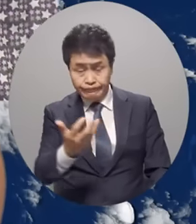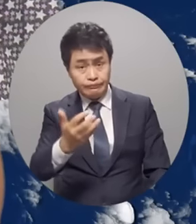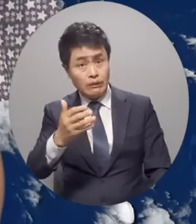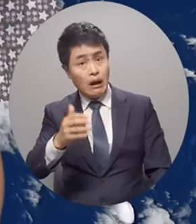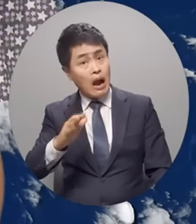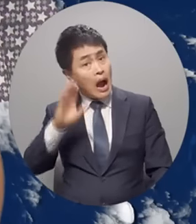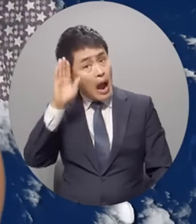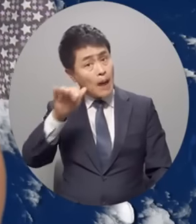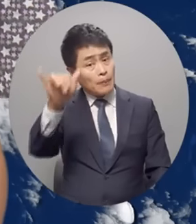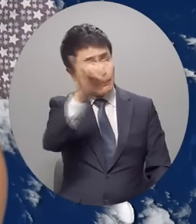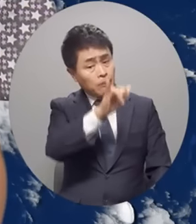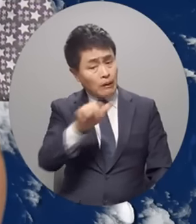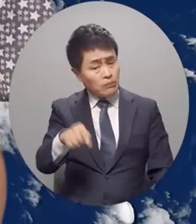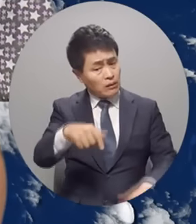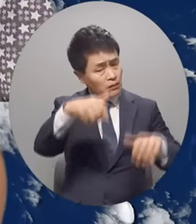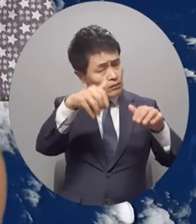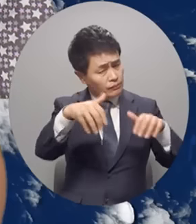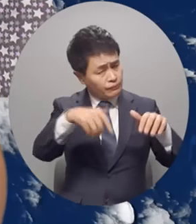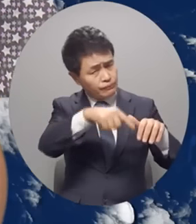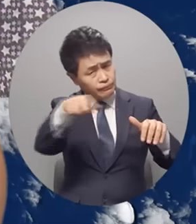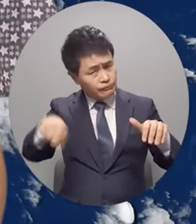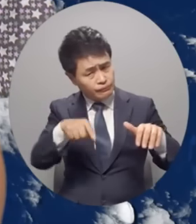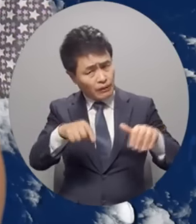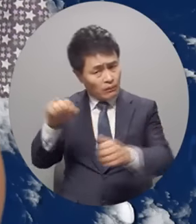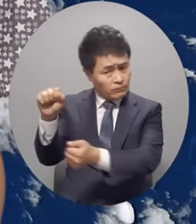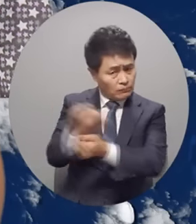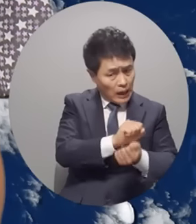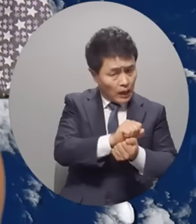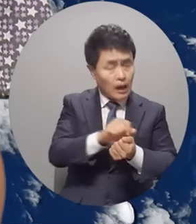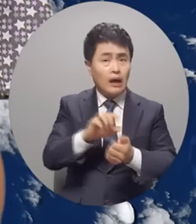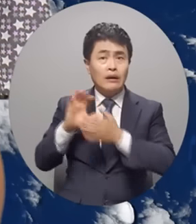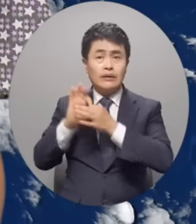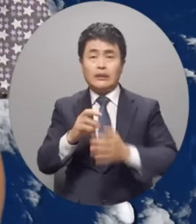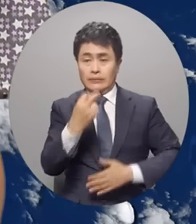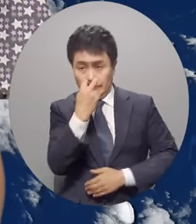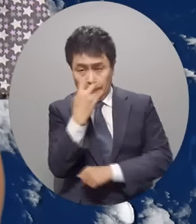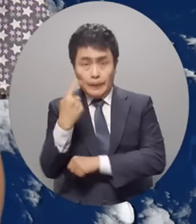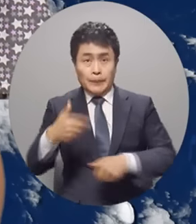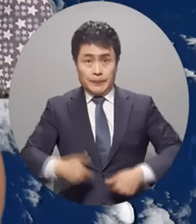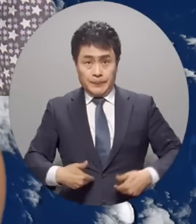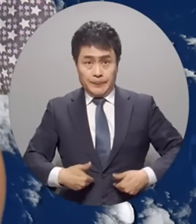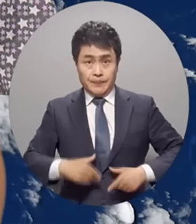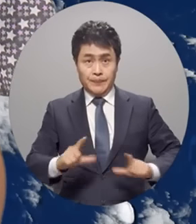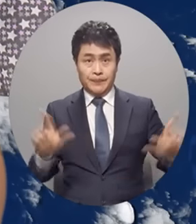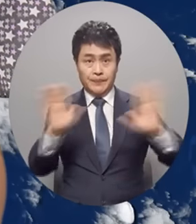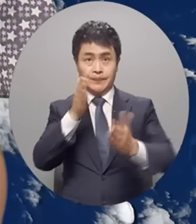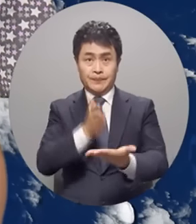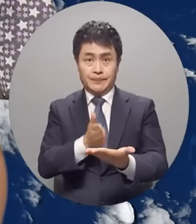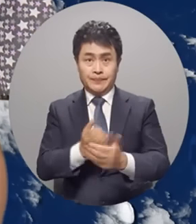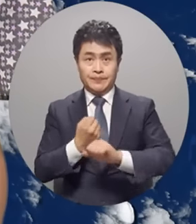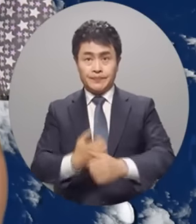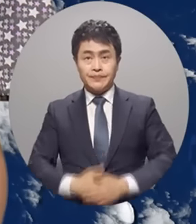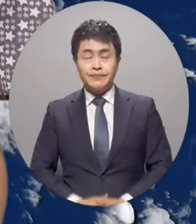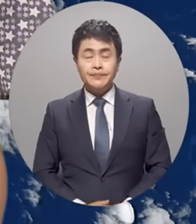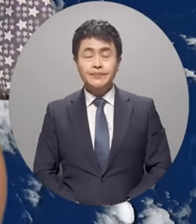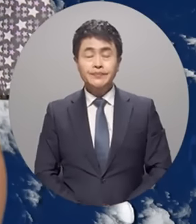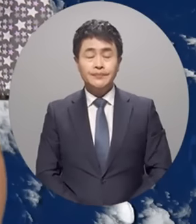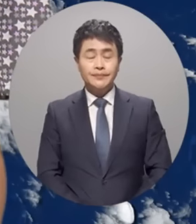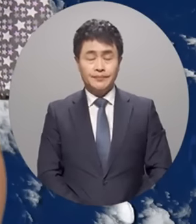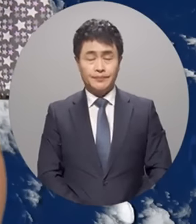한반도의 장마의 변수가 될 수 있어서 계속해서 지켜봐야 할 것 같습니다 지금까지 기상 센터에서 날씨 상황 전해드렸습니다